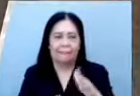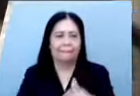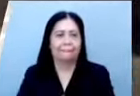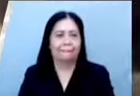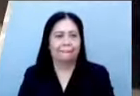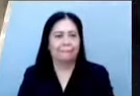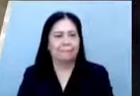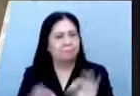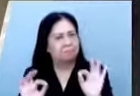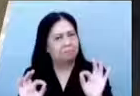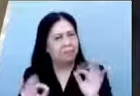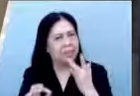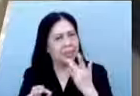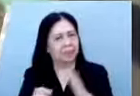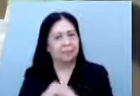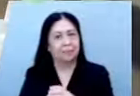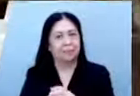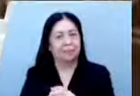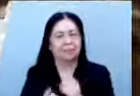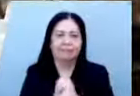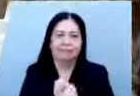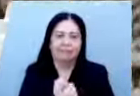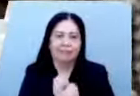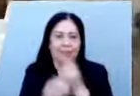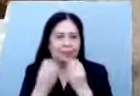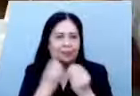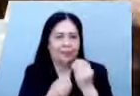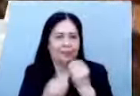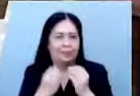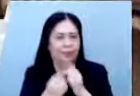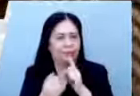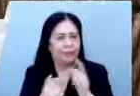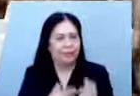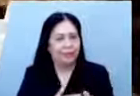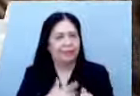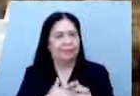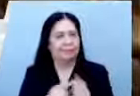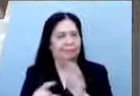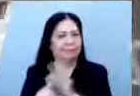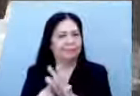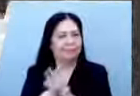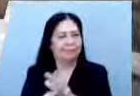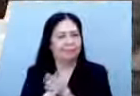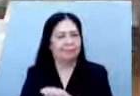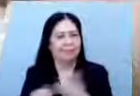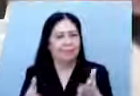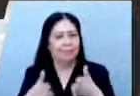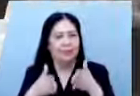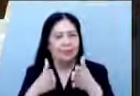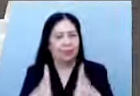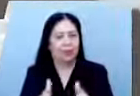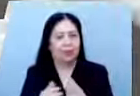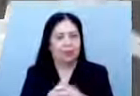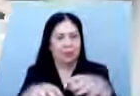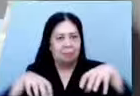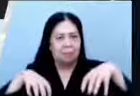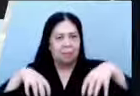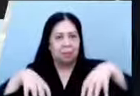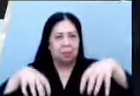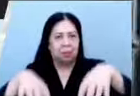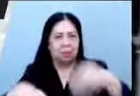Masarap. Ang pagmamahal nila sa pagkain, damang-dama sa dinarayong laneways kung saan tabi-tabi ang mga kainan na